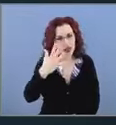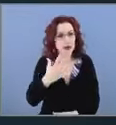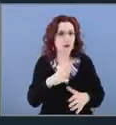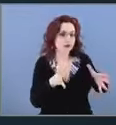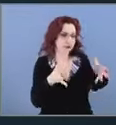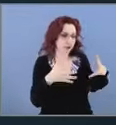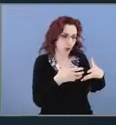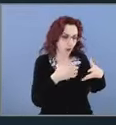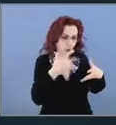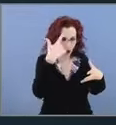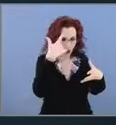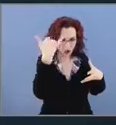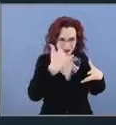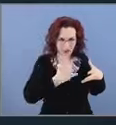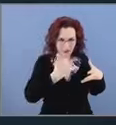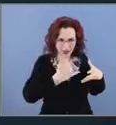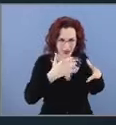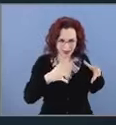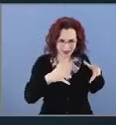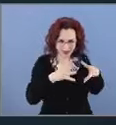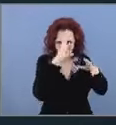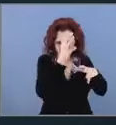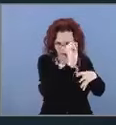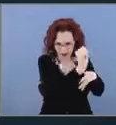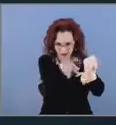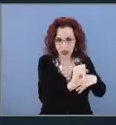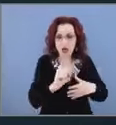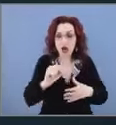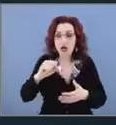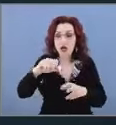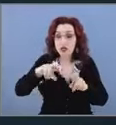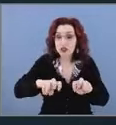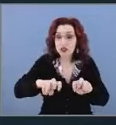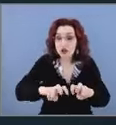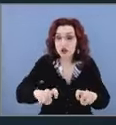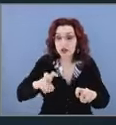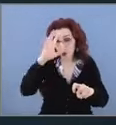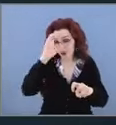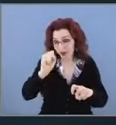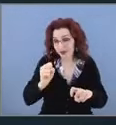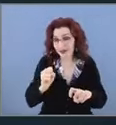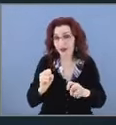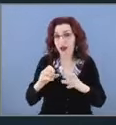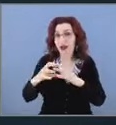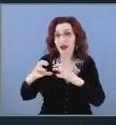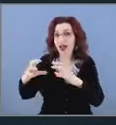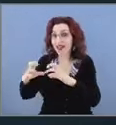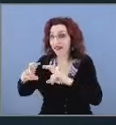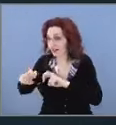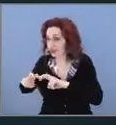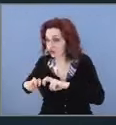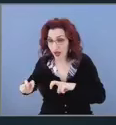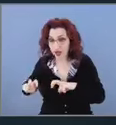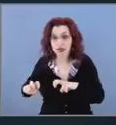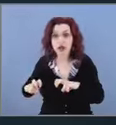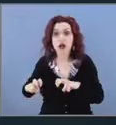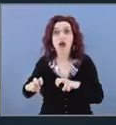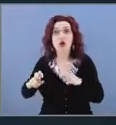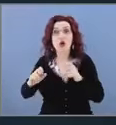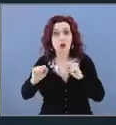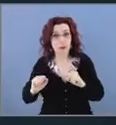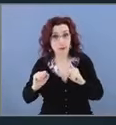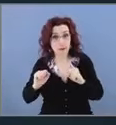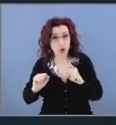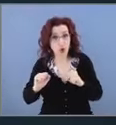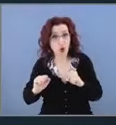mondo della ricerca universitaria e degli enti di ricerca possa essere mediato dai ragazzi in formazione, che